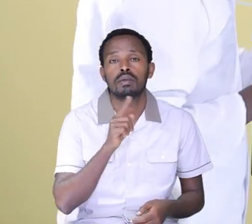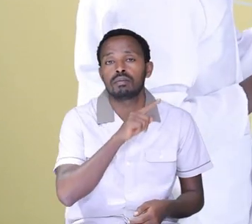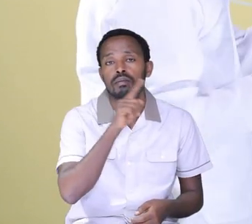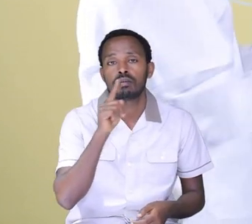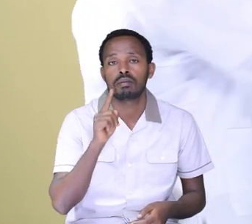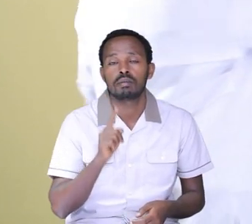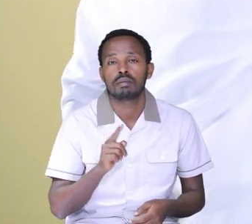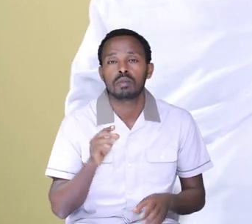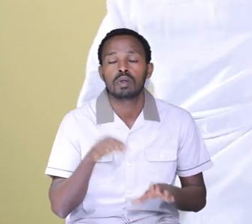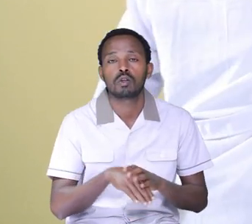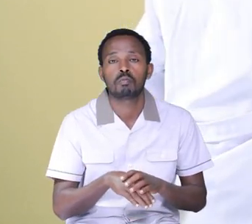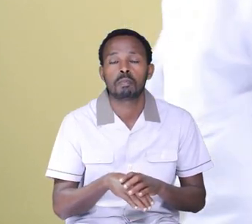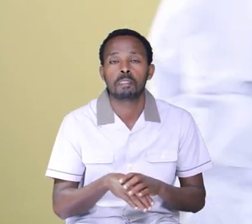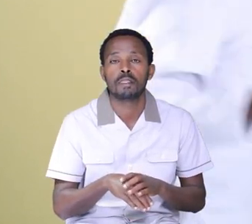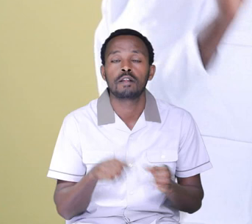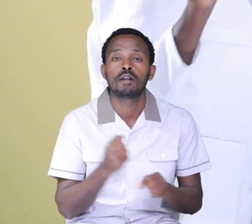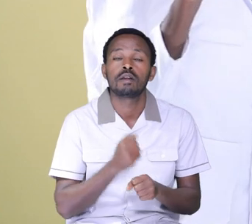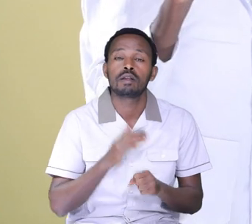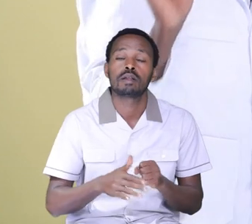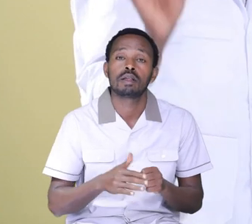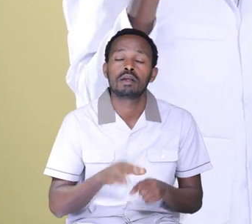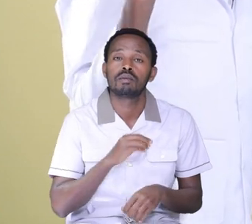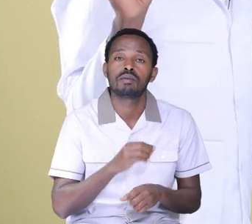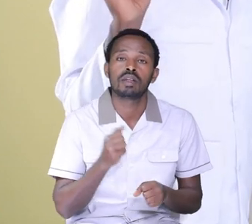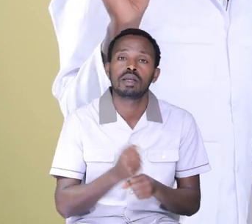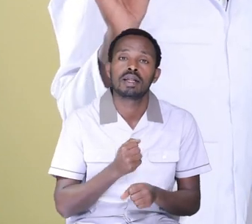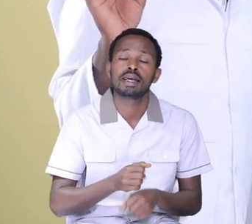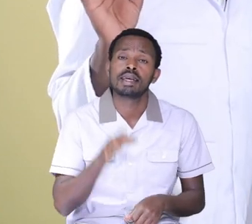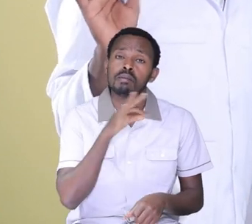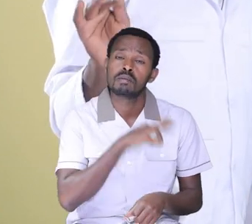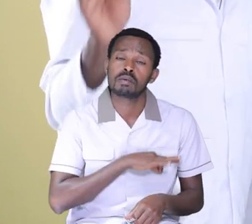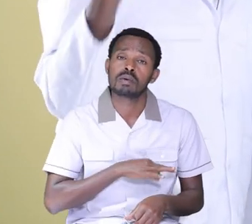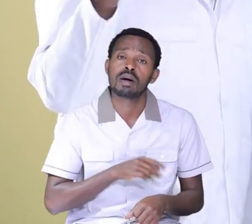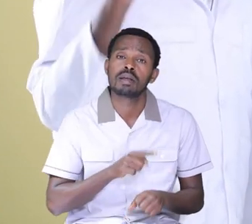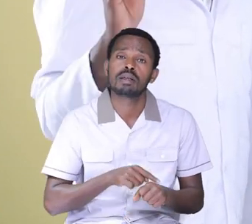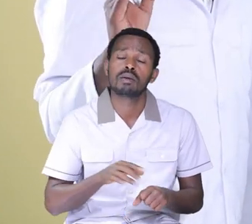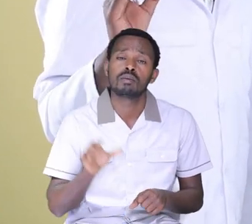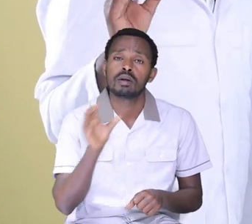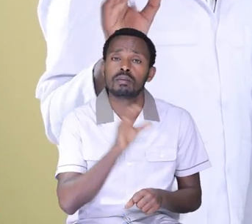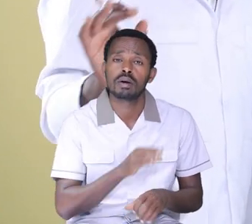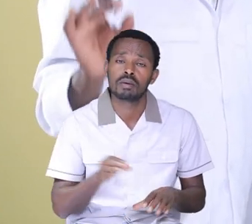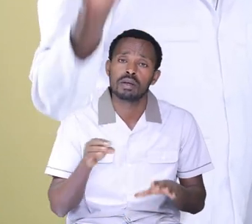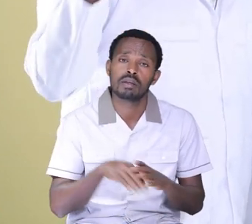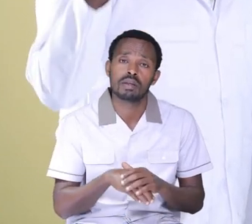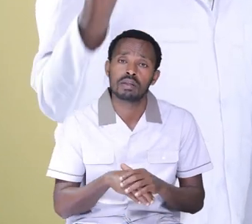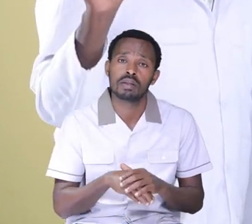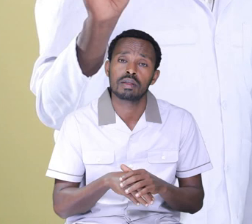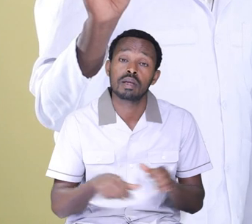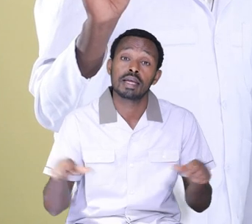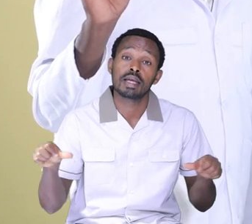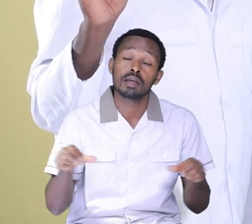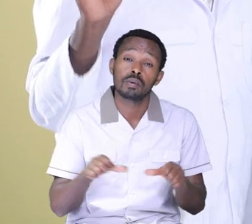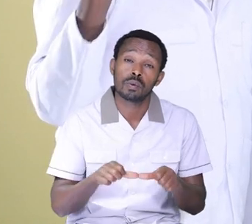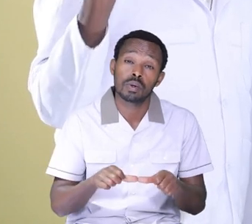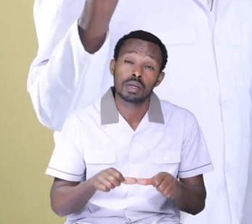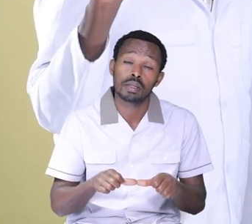ishe kana kesa dalaga cijata fi dalaga bua yero barbanu keset unitin nuti titin kenyu yokan newton